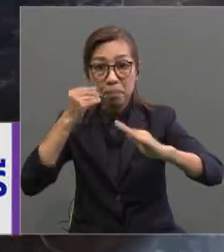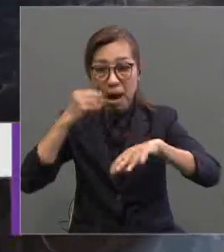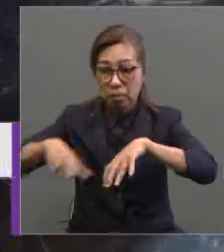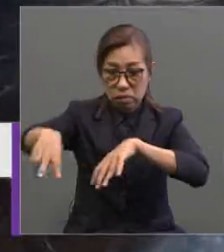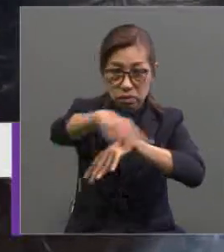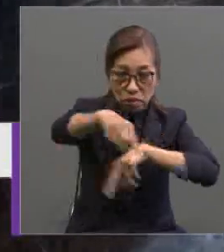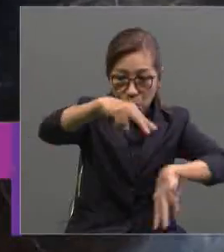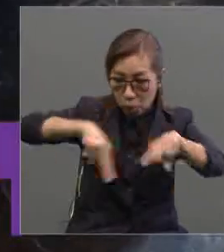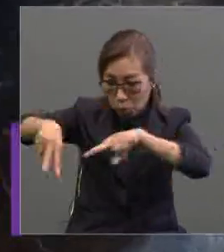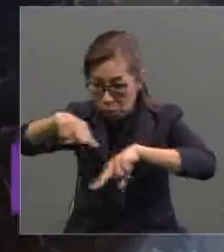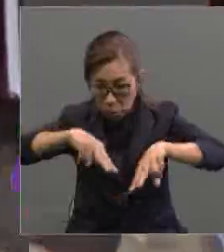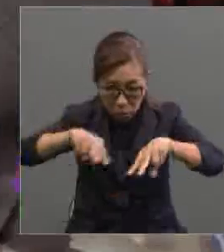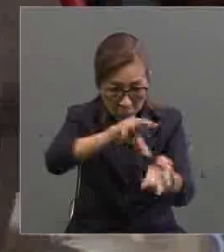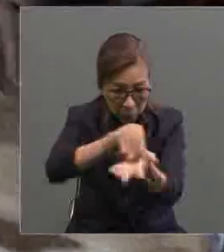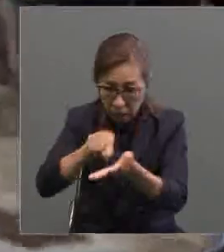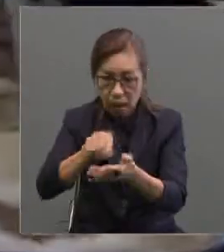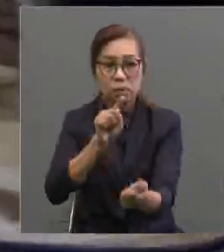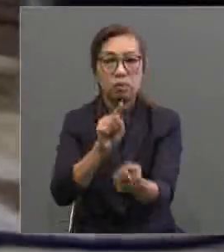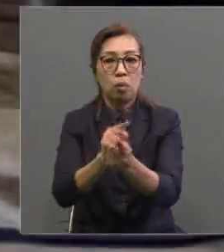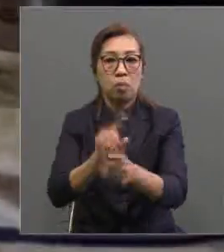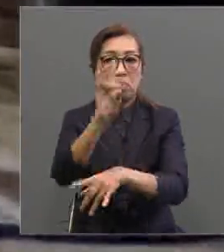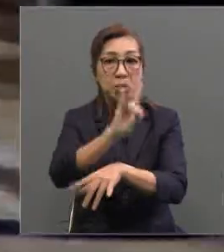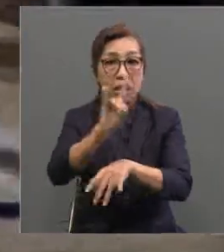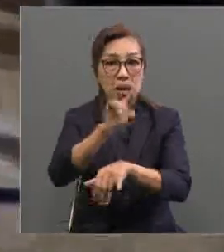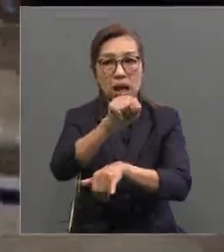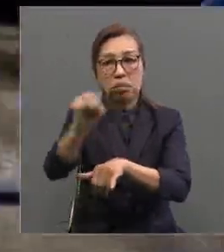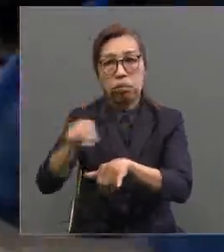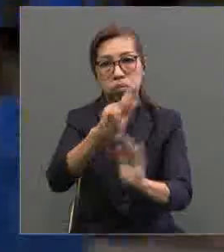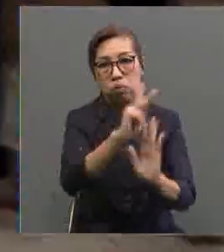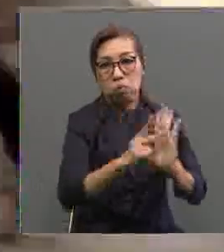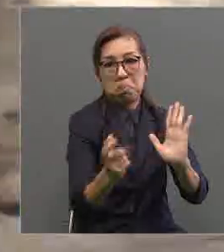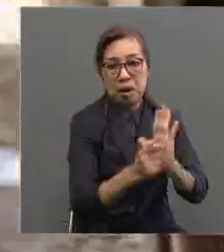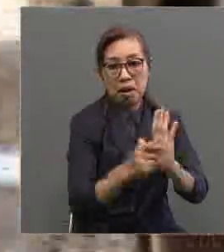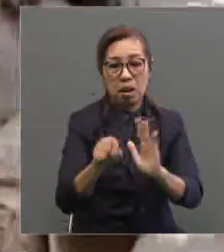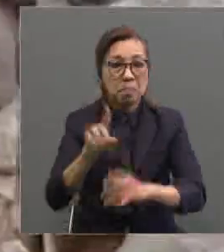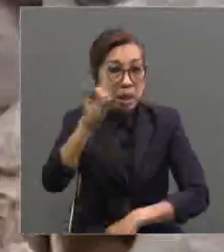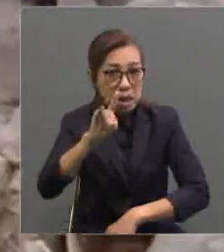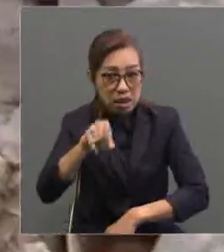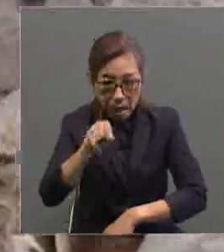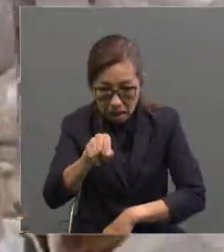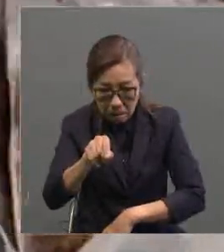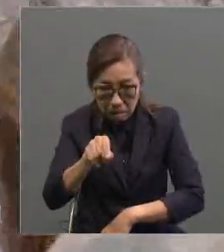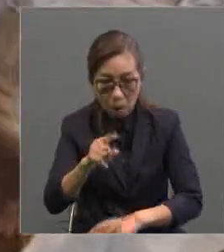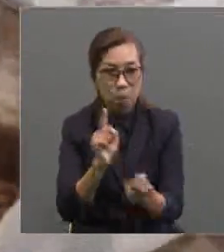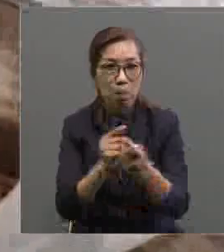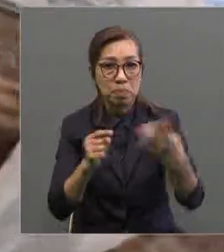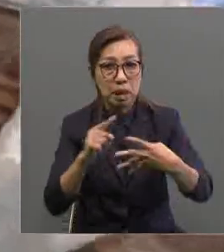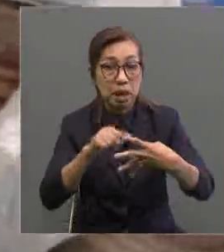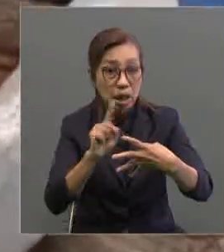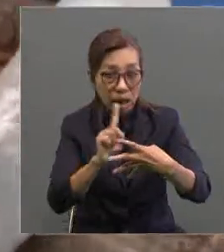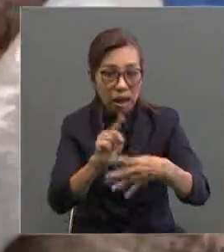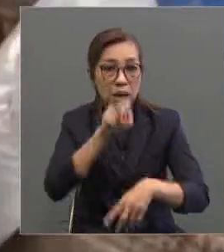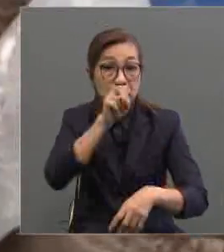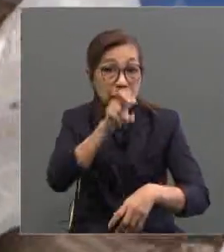ว่านจากการตรวจสอบเนี่ยเขาไปพบสัตว์ป่าคุ้มครองจำพวกสัตว์เลื้อยคลานค่ะจำนวน 4ชนิดด้วยการเงินมีทั้ง